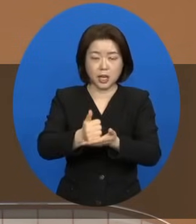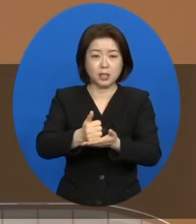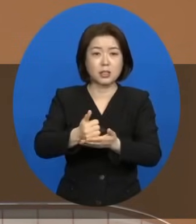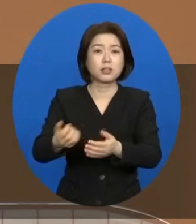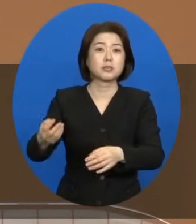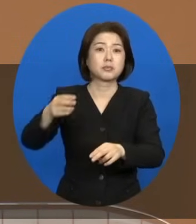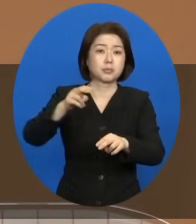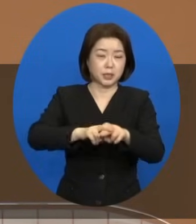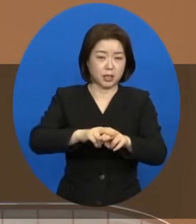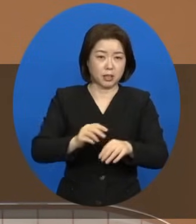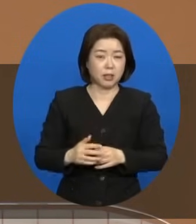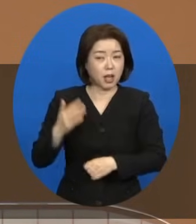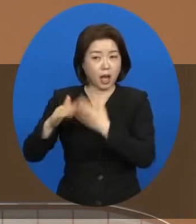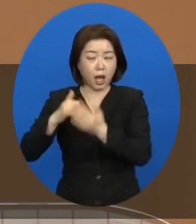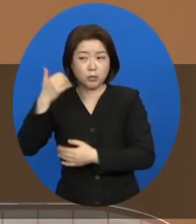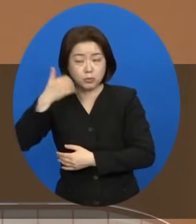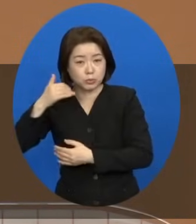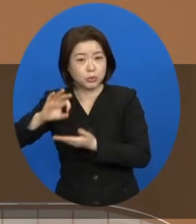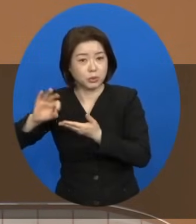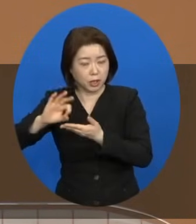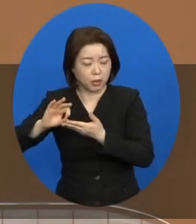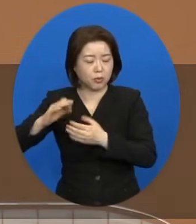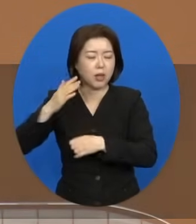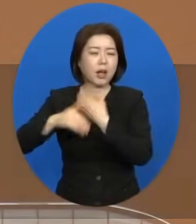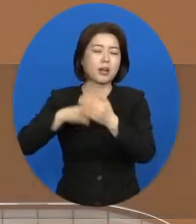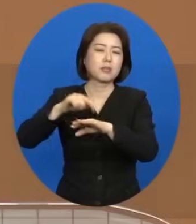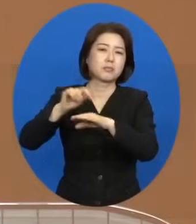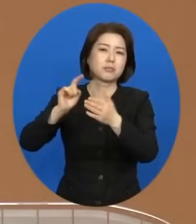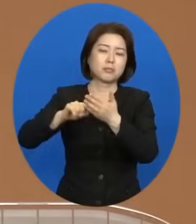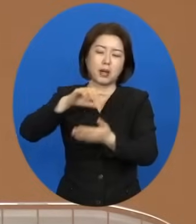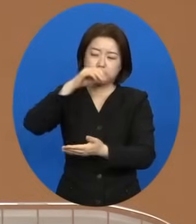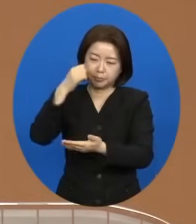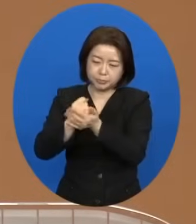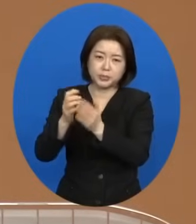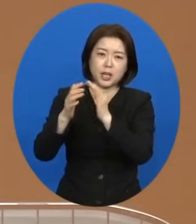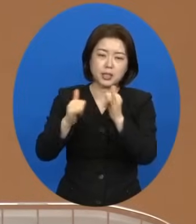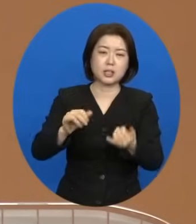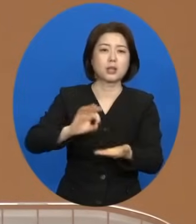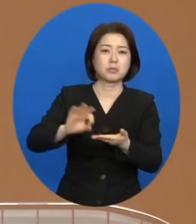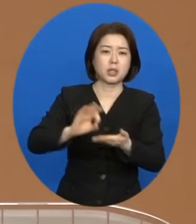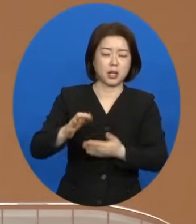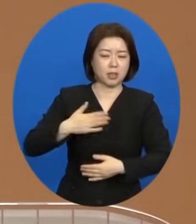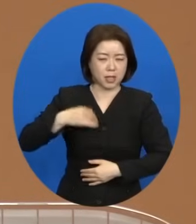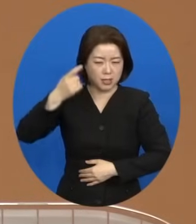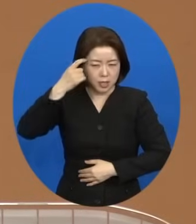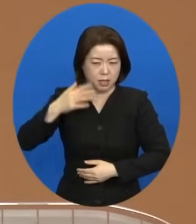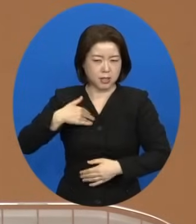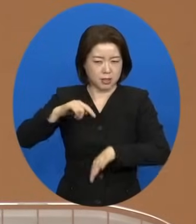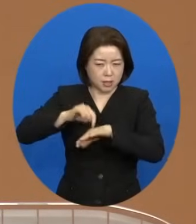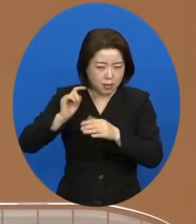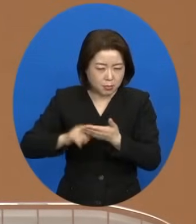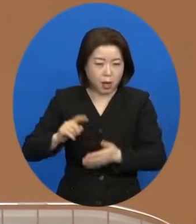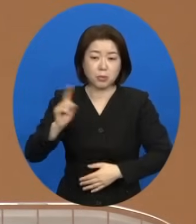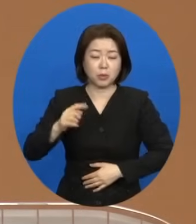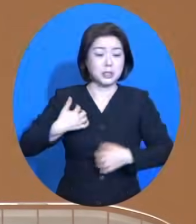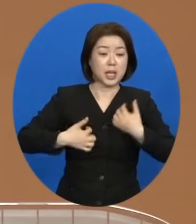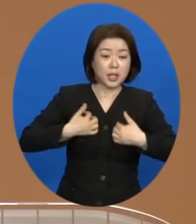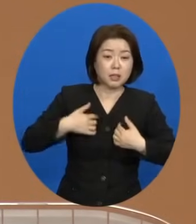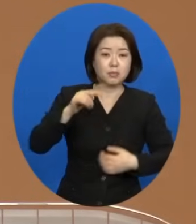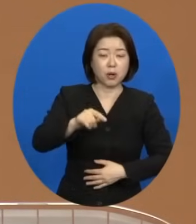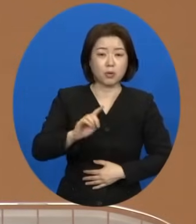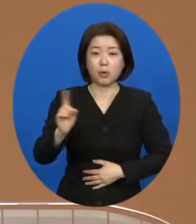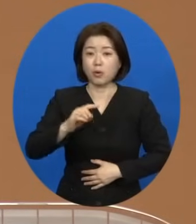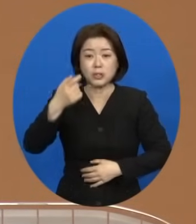하나님 누 쓰시죠 하나님 마음에 맞는 사람 나의 생각을 따라서 내 마음을 내가 어디에 기뻐하고 어디에